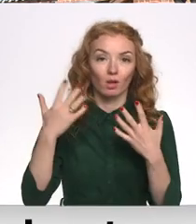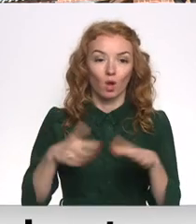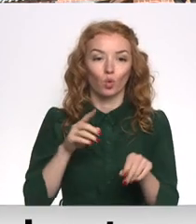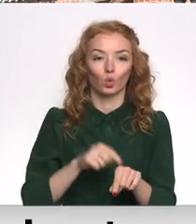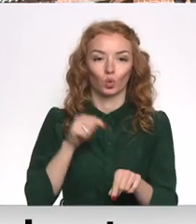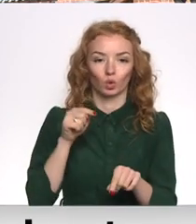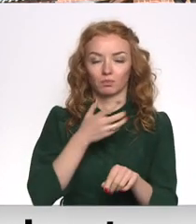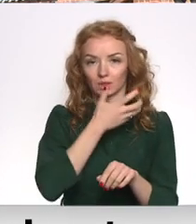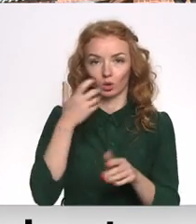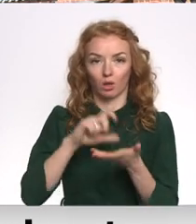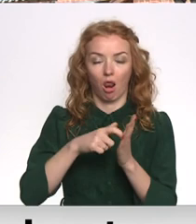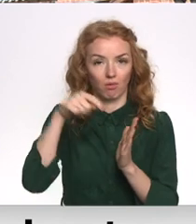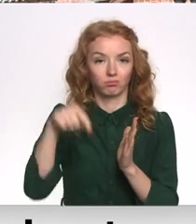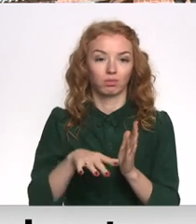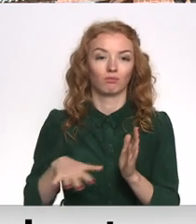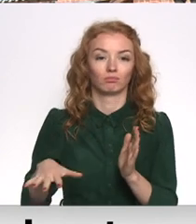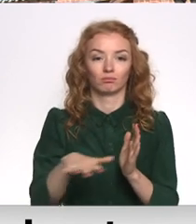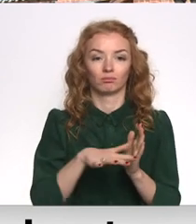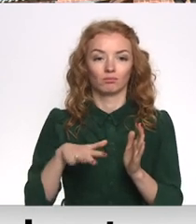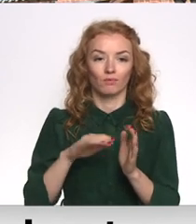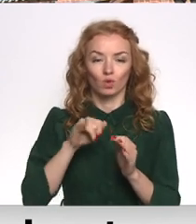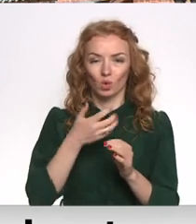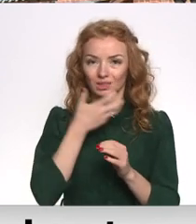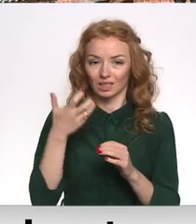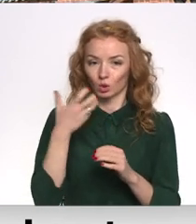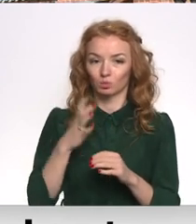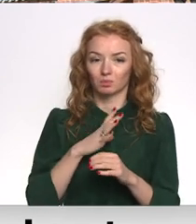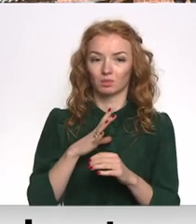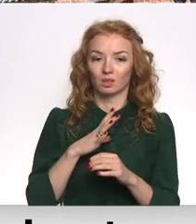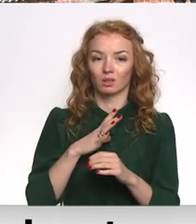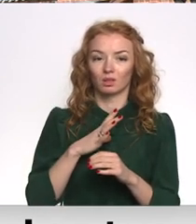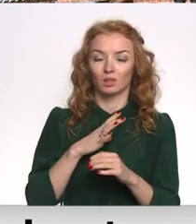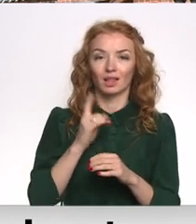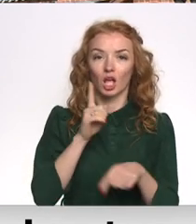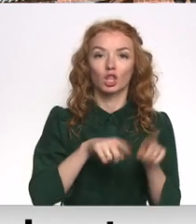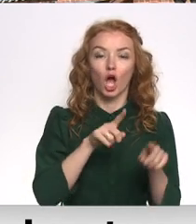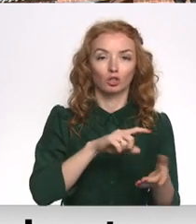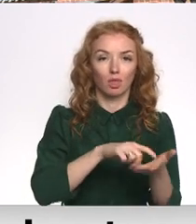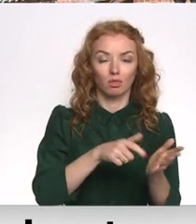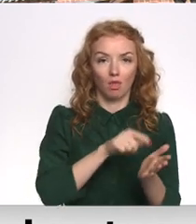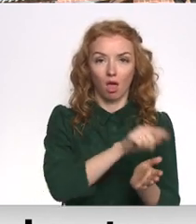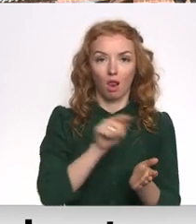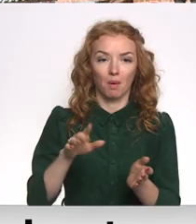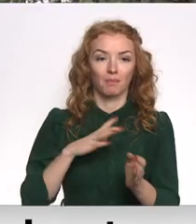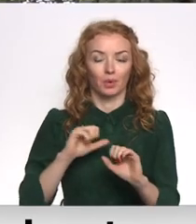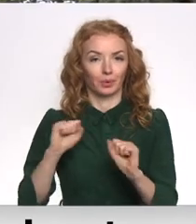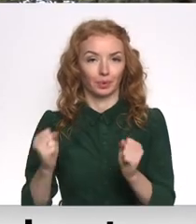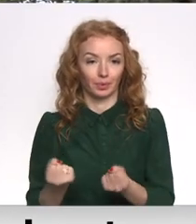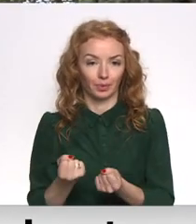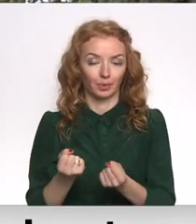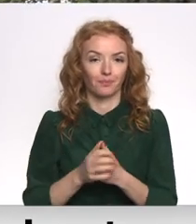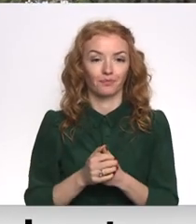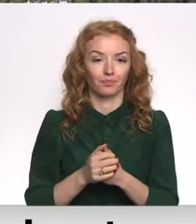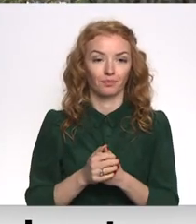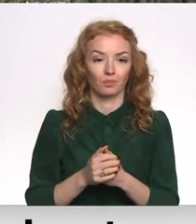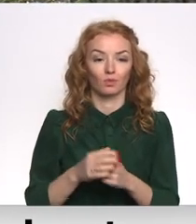jutām siltumu telpās, jo mums tās siltums bija diezgan raksturīgas atsevišķas telpās, ka bija augsts. Kā